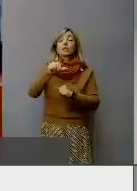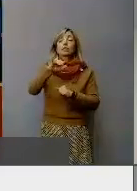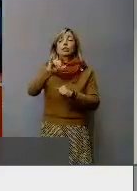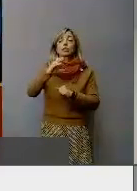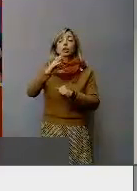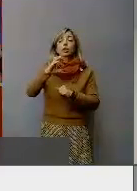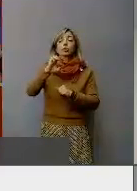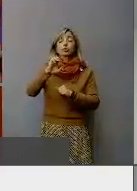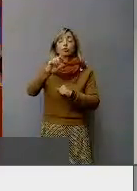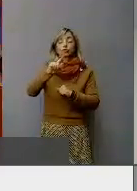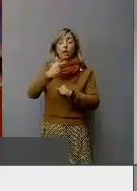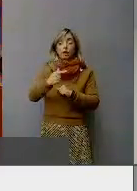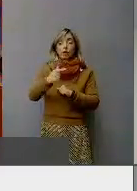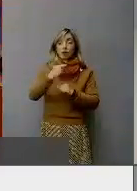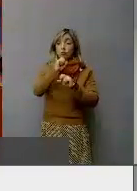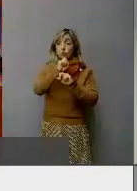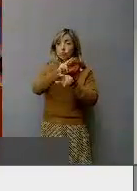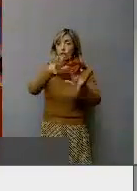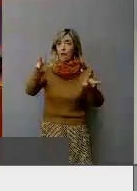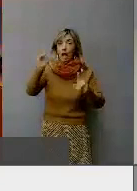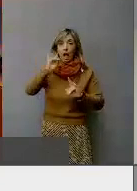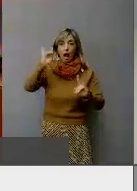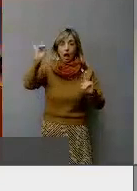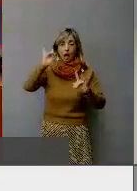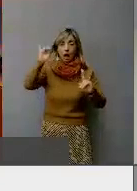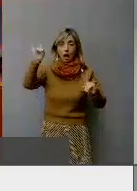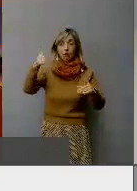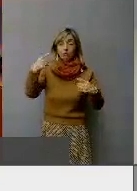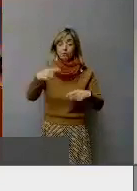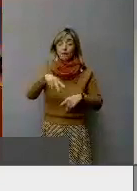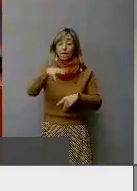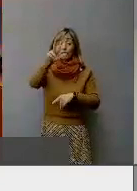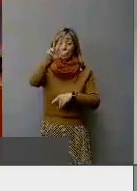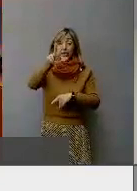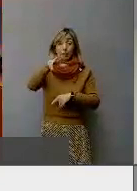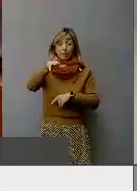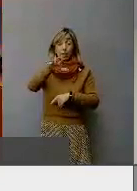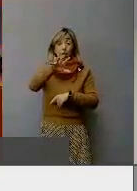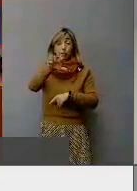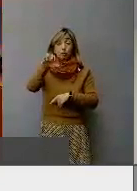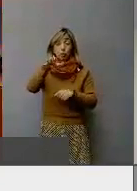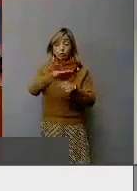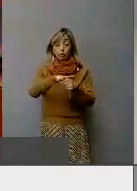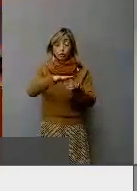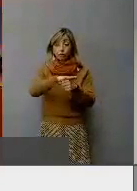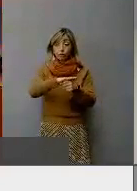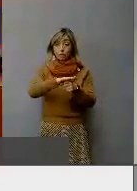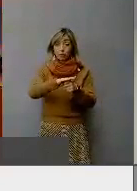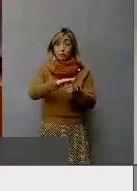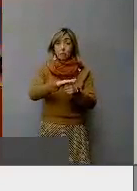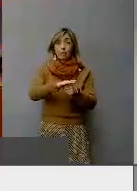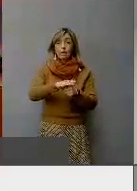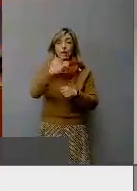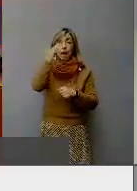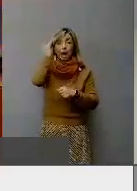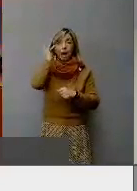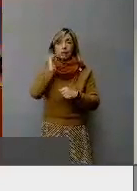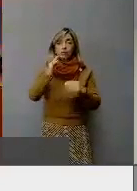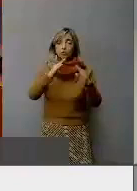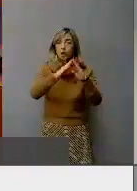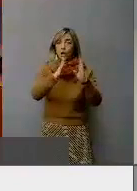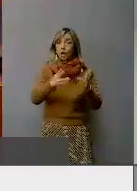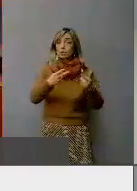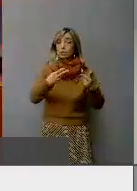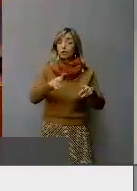rispetto a 3.500 famiglie che rischiavano di rimanere senza casa giugno 2021 a seguito dell'invio degli